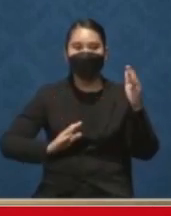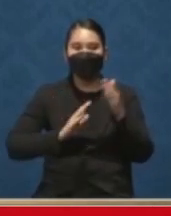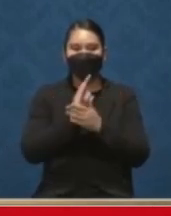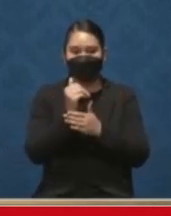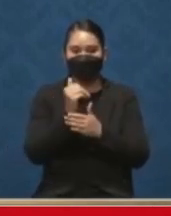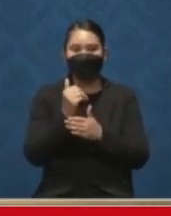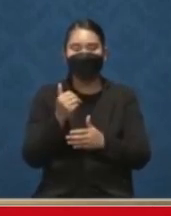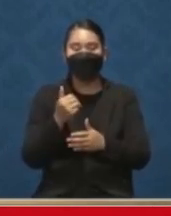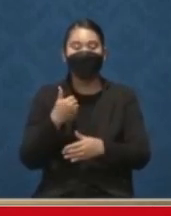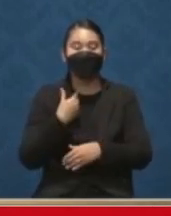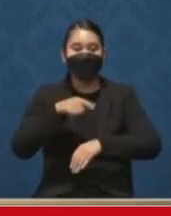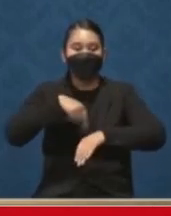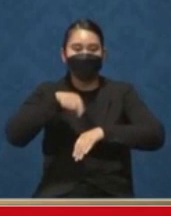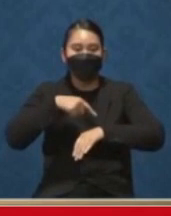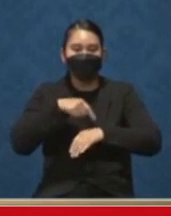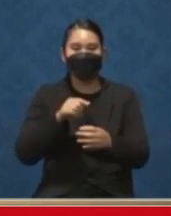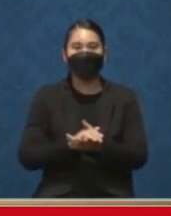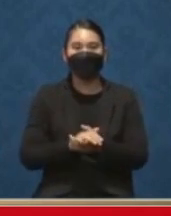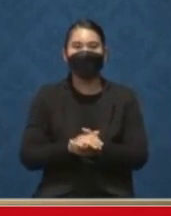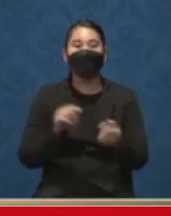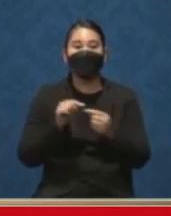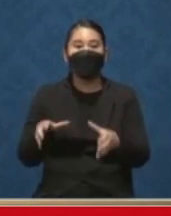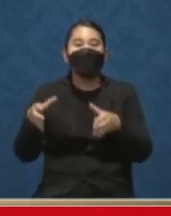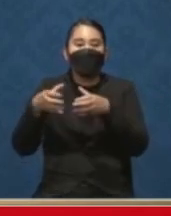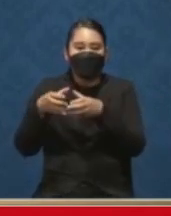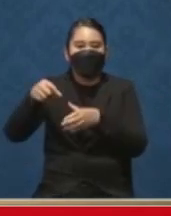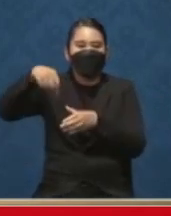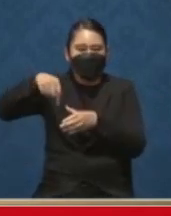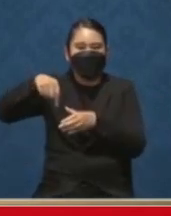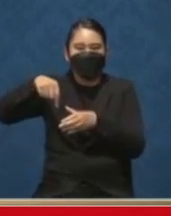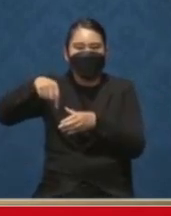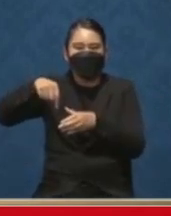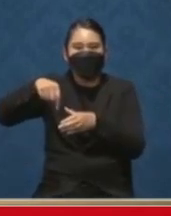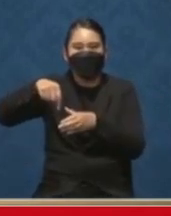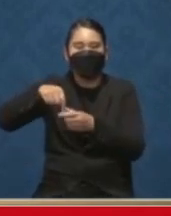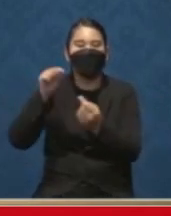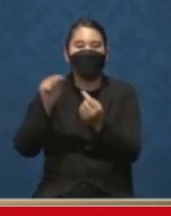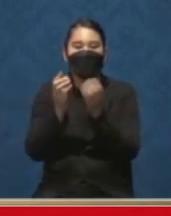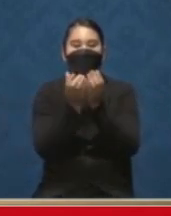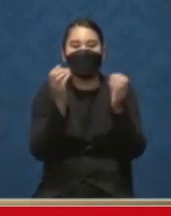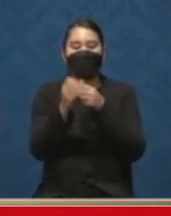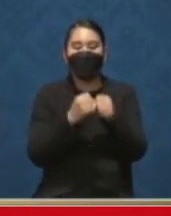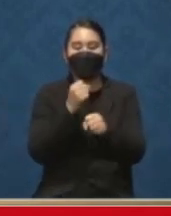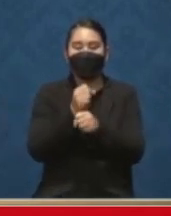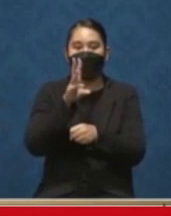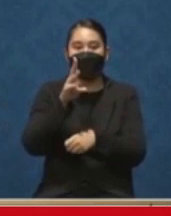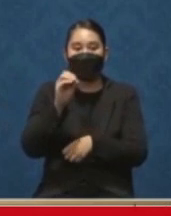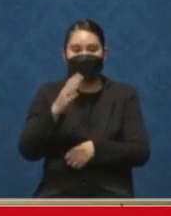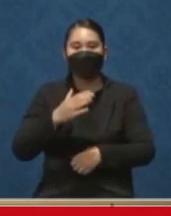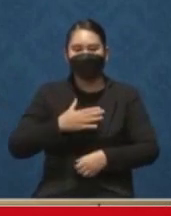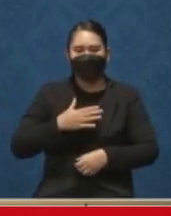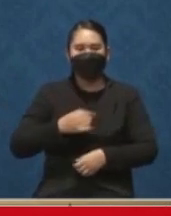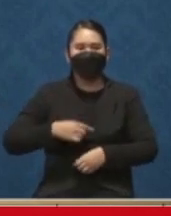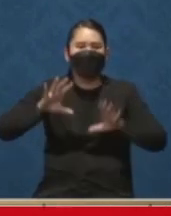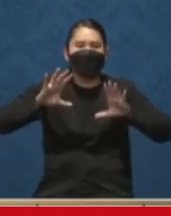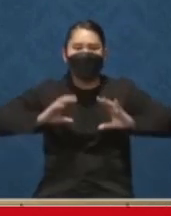าได้ก็ใช้เวลาและก็ที่สำคัญใช้องคาพยพของฝ่ายที่จะดำเนินการรัฐธรรมนูญ60มาฝ่าย